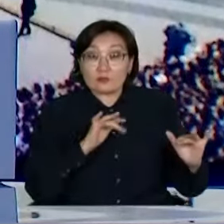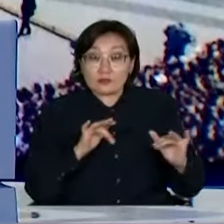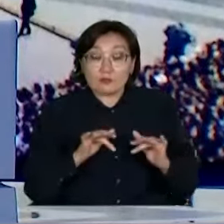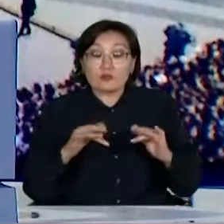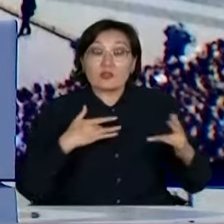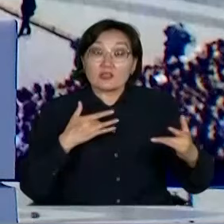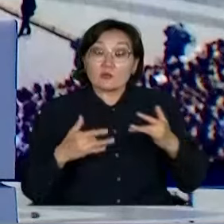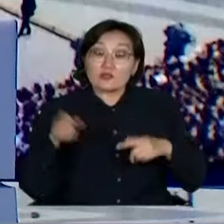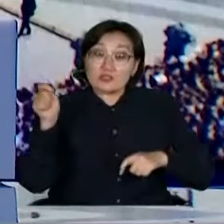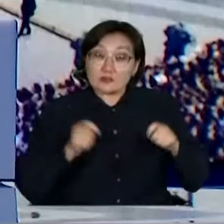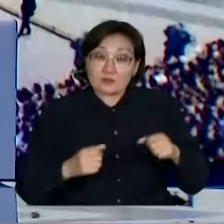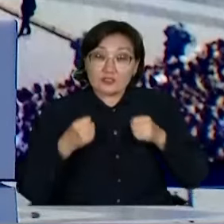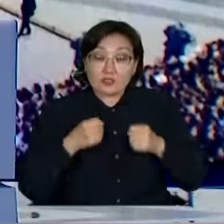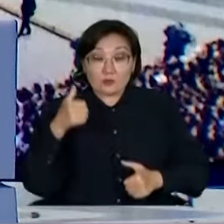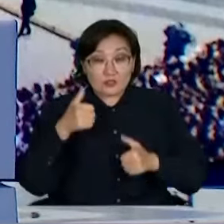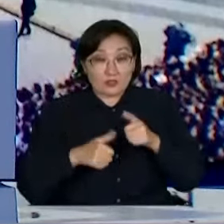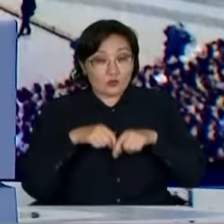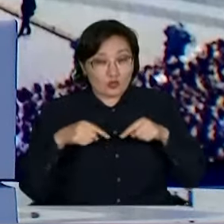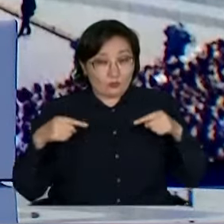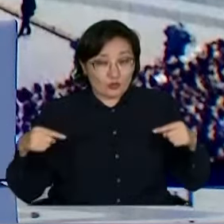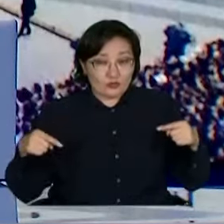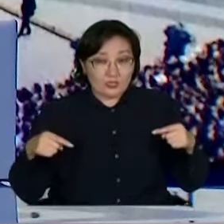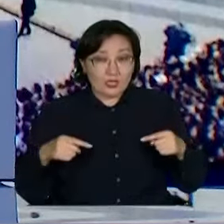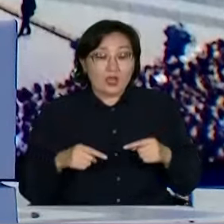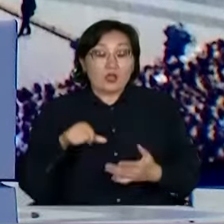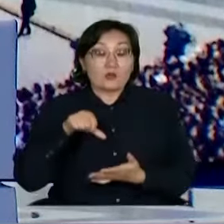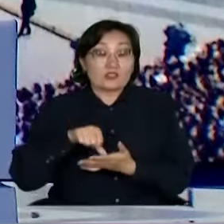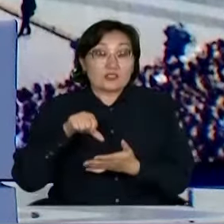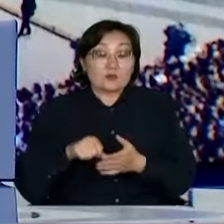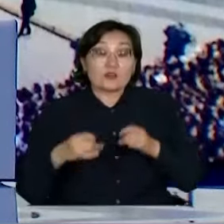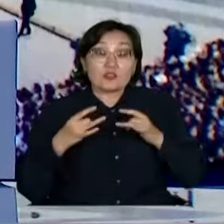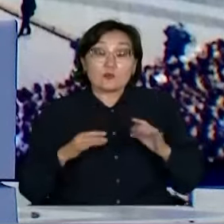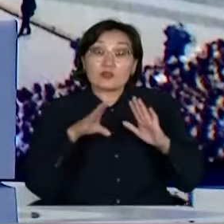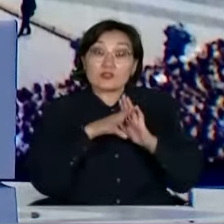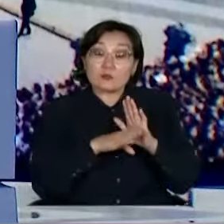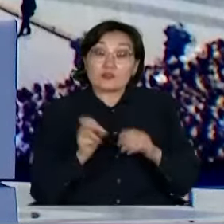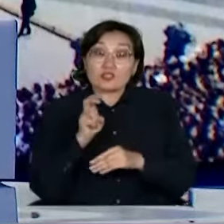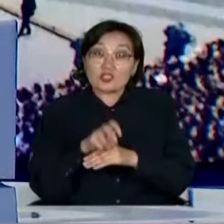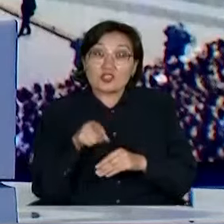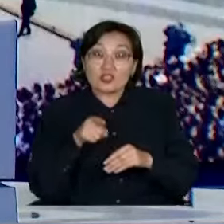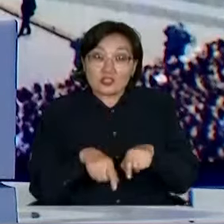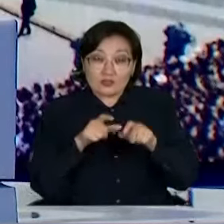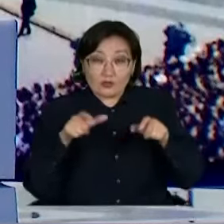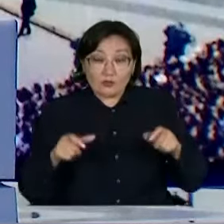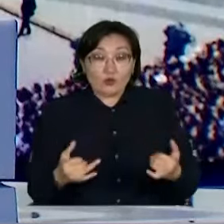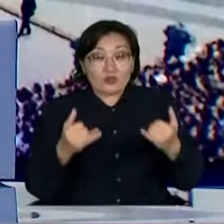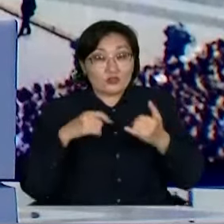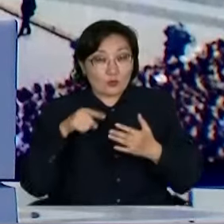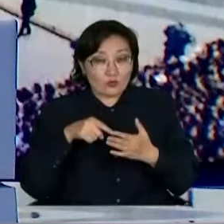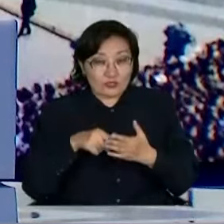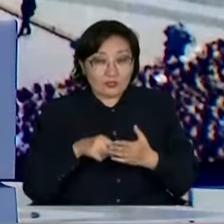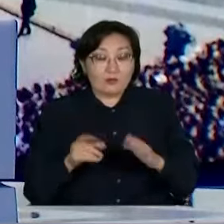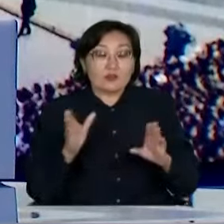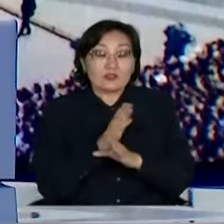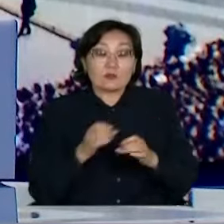Концерты, фестивали, спортивные турниры и многое другое. Принять участие в праздничной программе пришли тысячи жителей и гостей города.